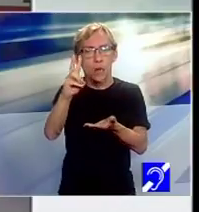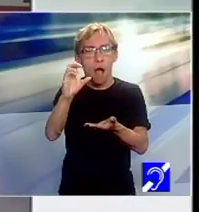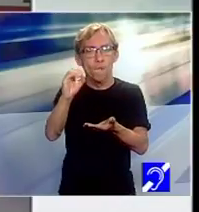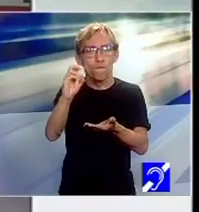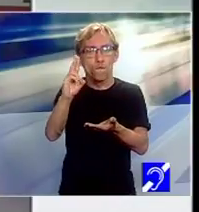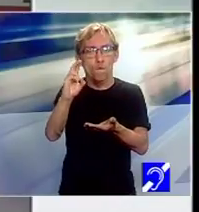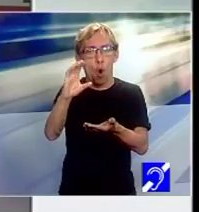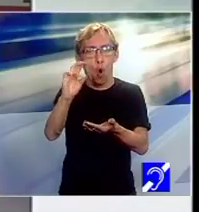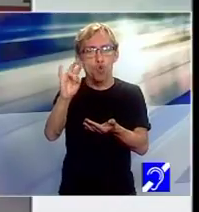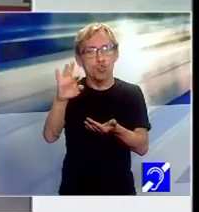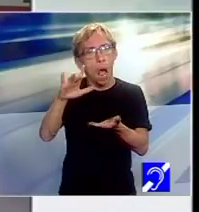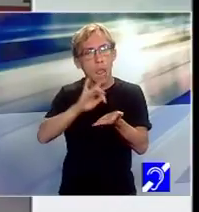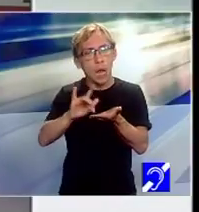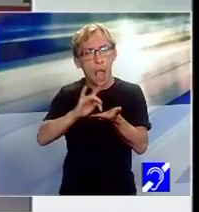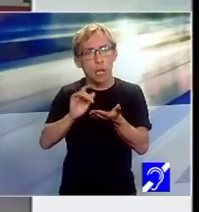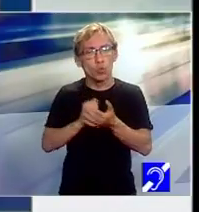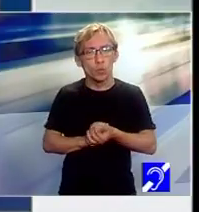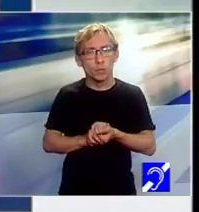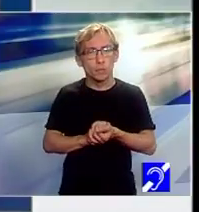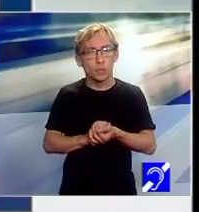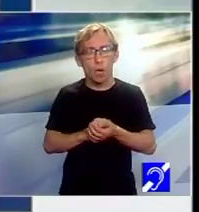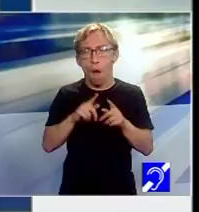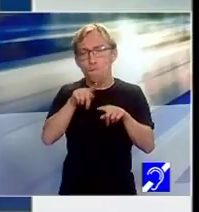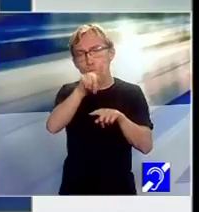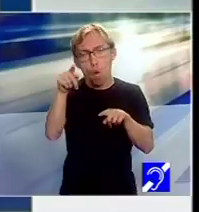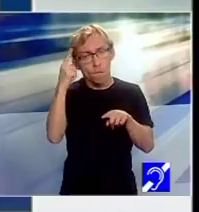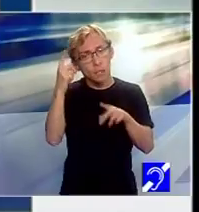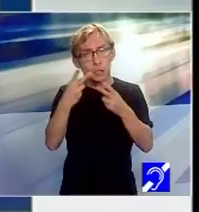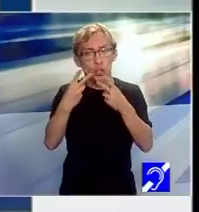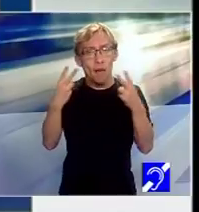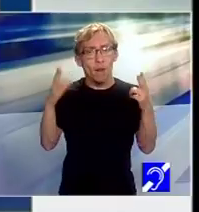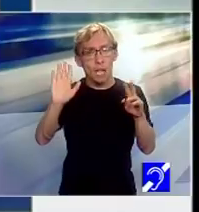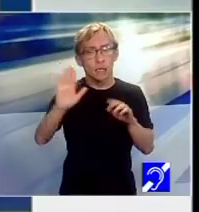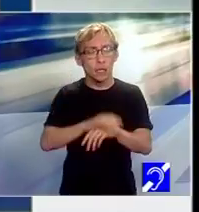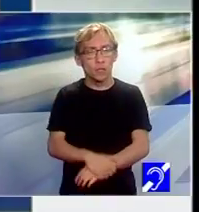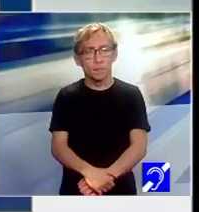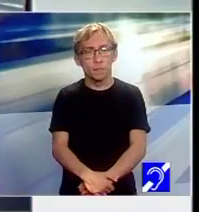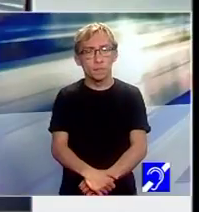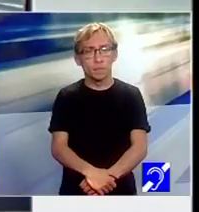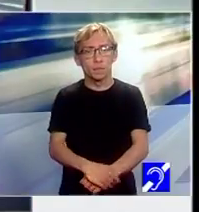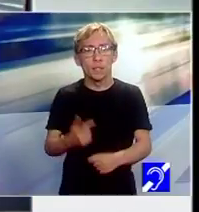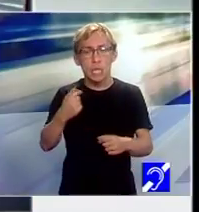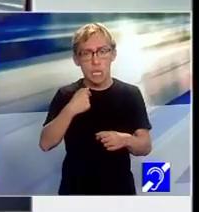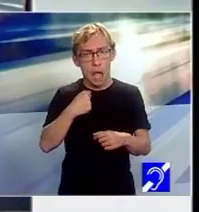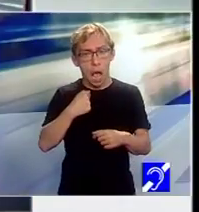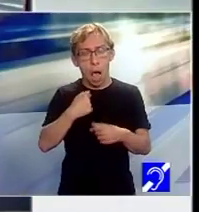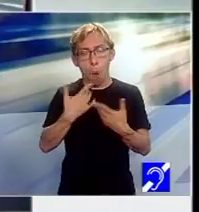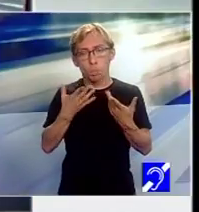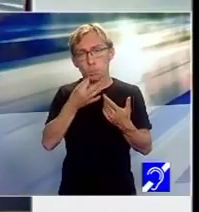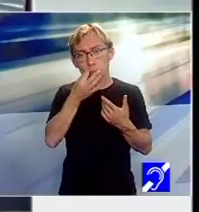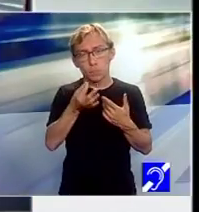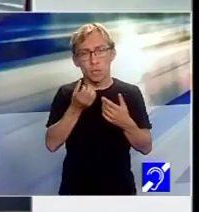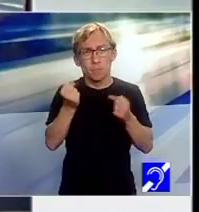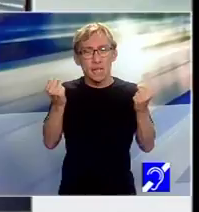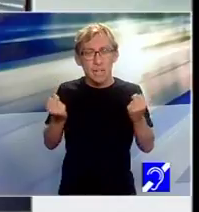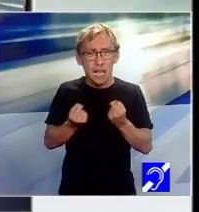Avem deci v-ați gândit și la varianta aceasta, v-ați orientat și pe direcția aceasta. Eu, ca și instituție, mi-este